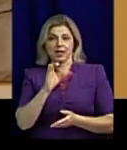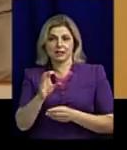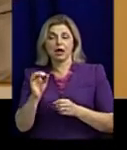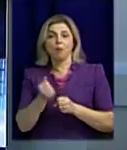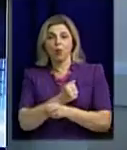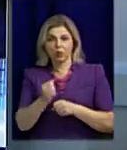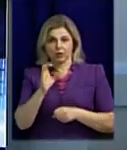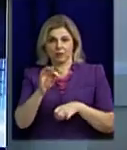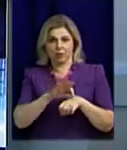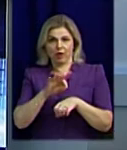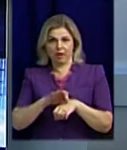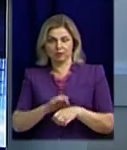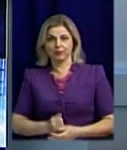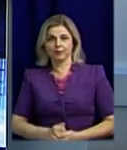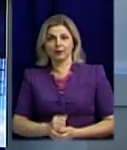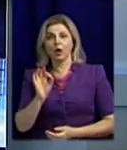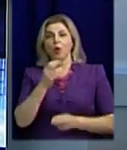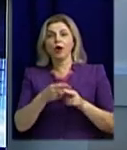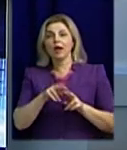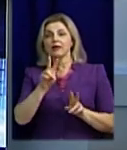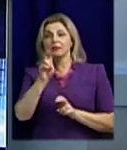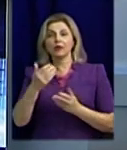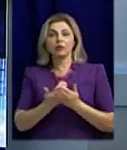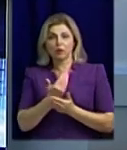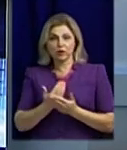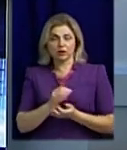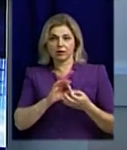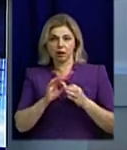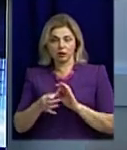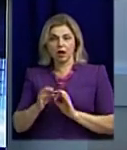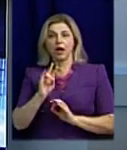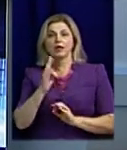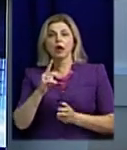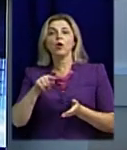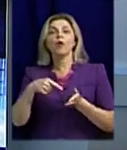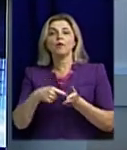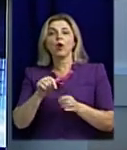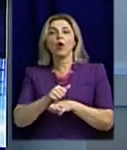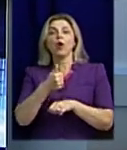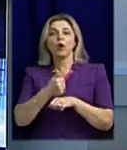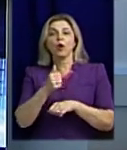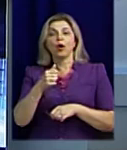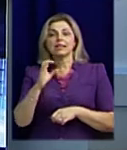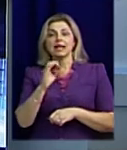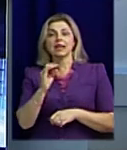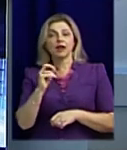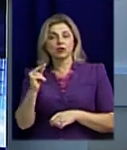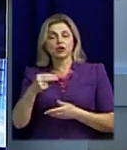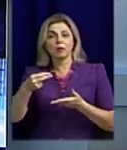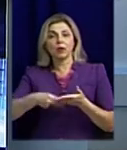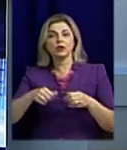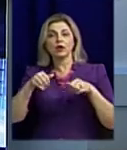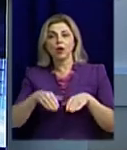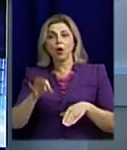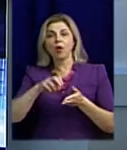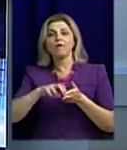боротися. Про ці та інші події більш докладно. Миколаївський міський голова Олександр Сінкевич підписав рішення про